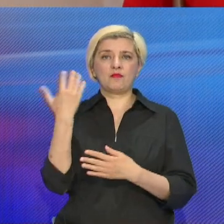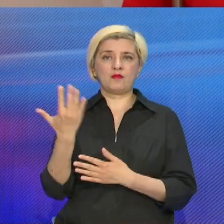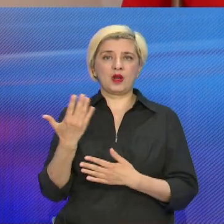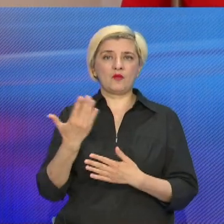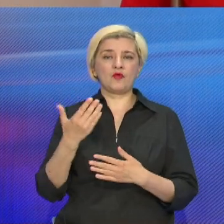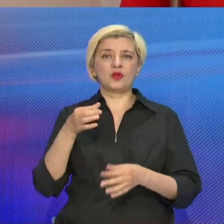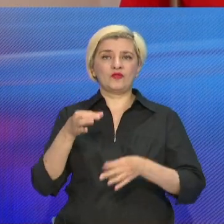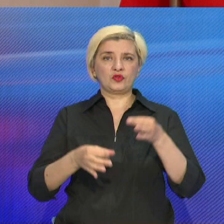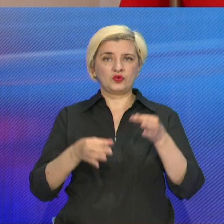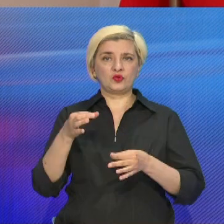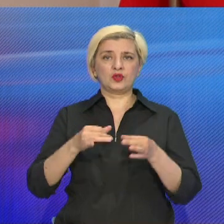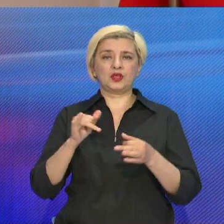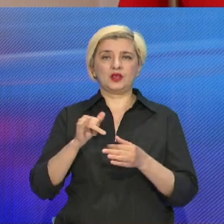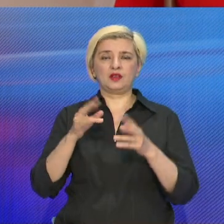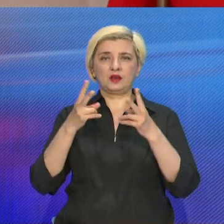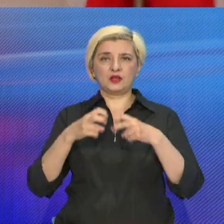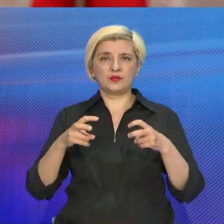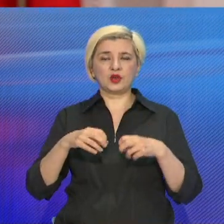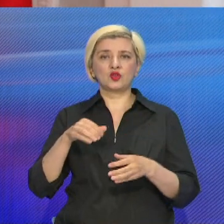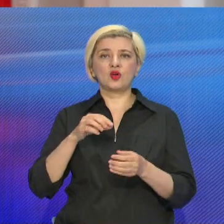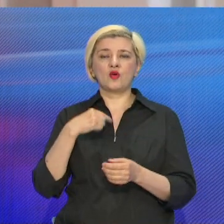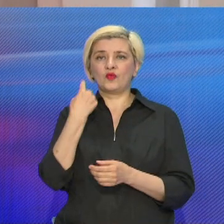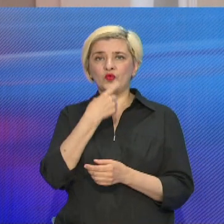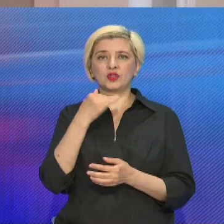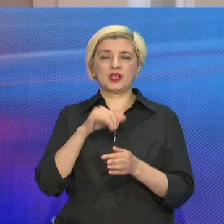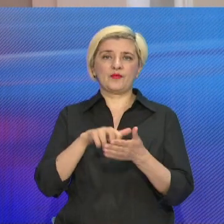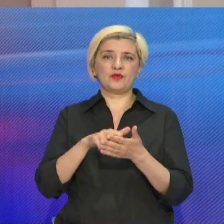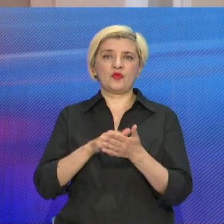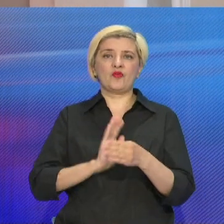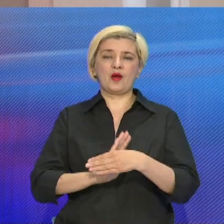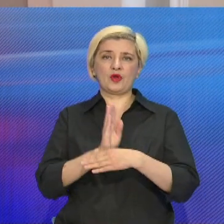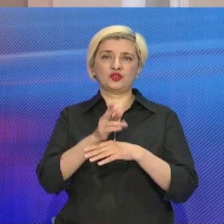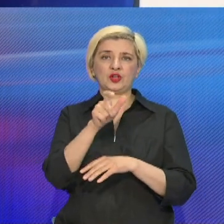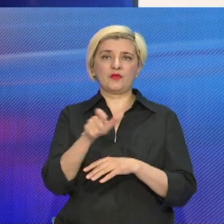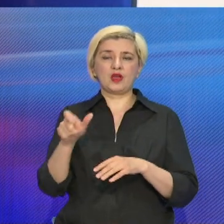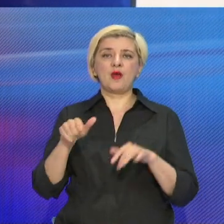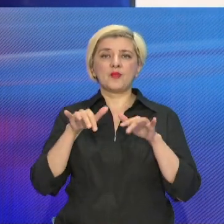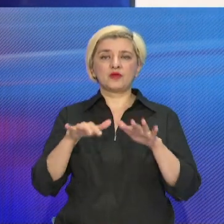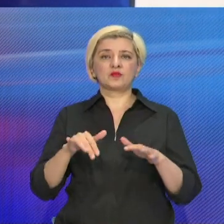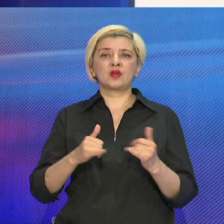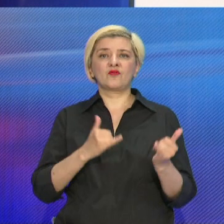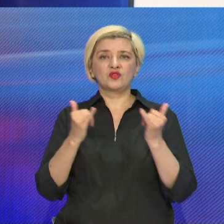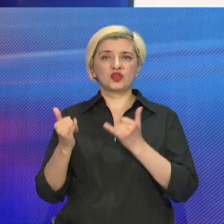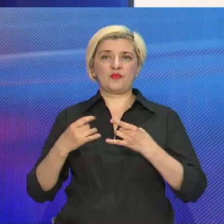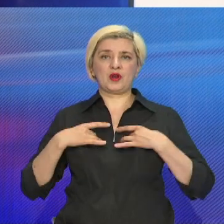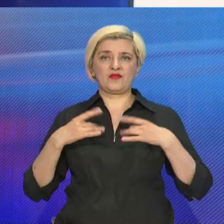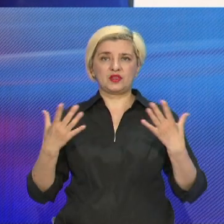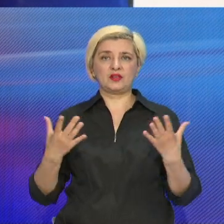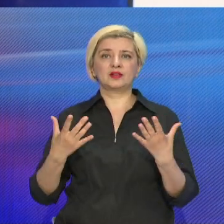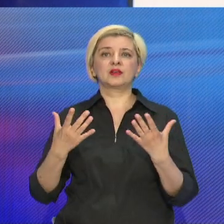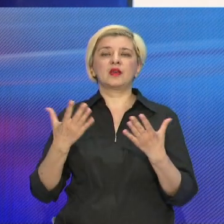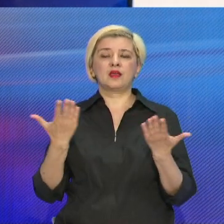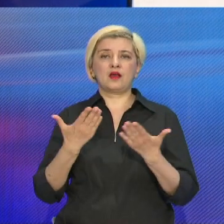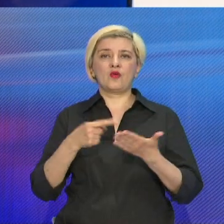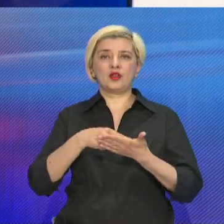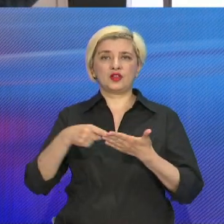устных и письмовых зворотах громадян. Как было отмечено на мероприятии, примеркованном до профессийного свята, якое работники прокуратуры Беларуси